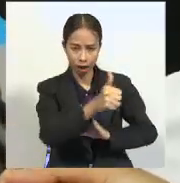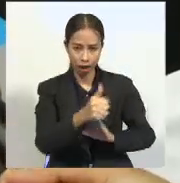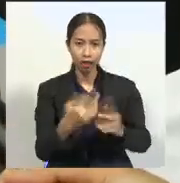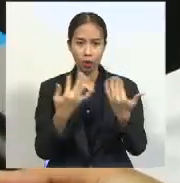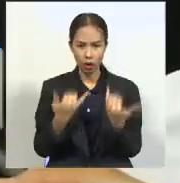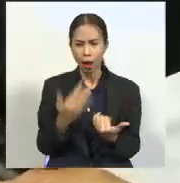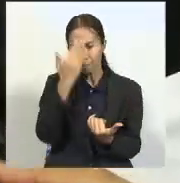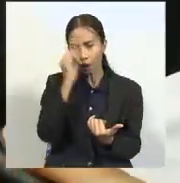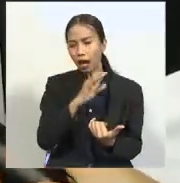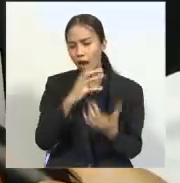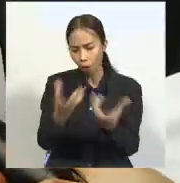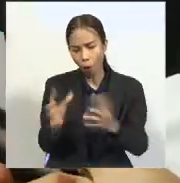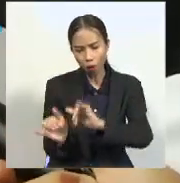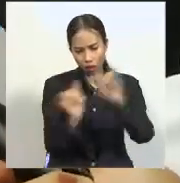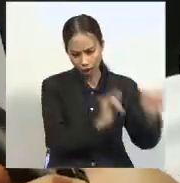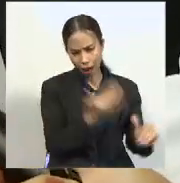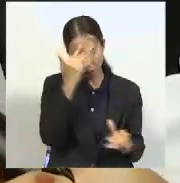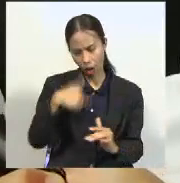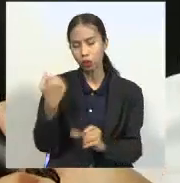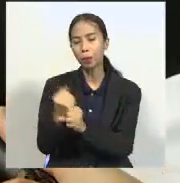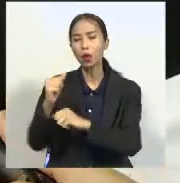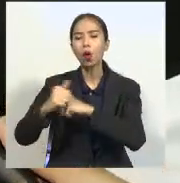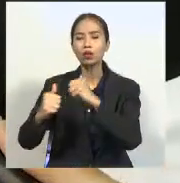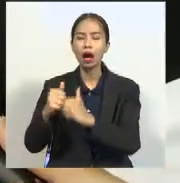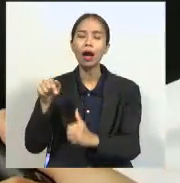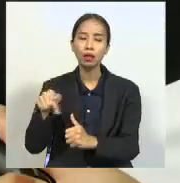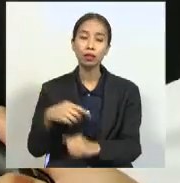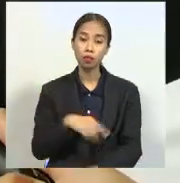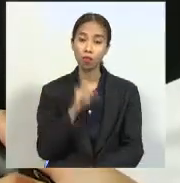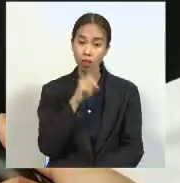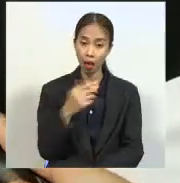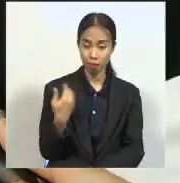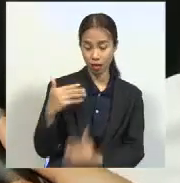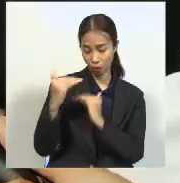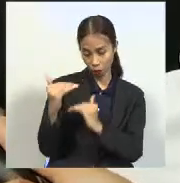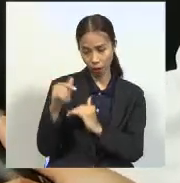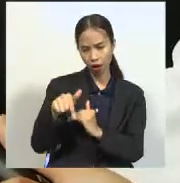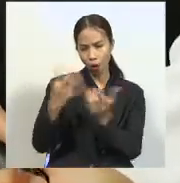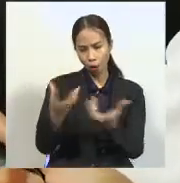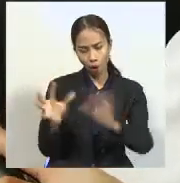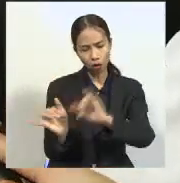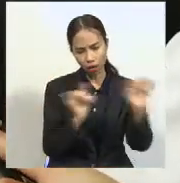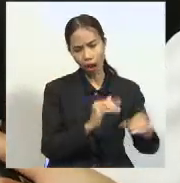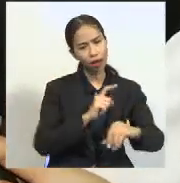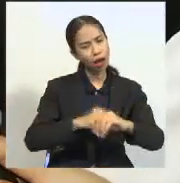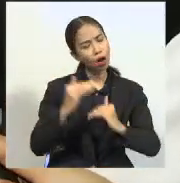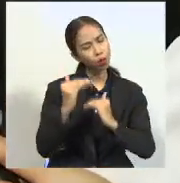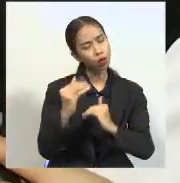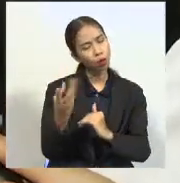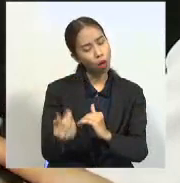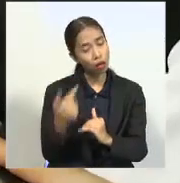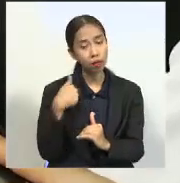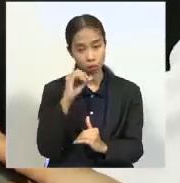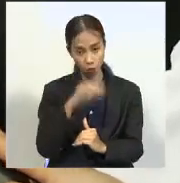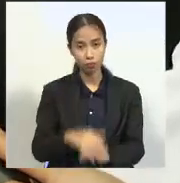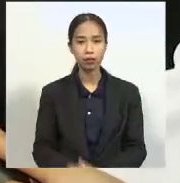การก่อสร้างไม่ได้ครับ มีกรอบระยะเวลาในการให้คนในพื้นที่อะค่ะเอาของหรือว่ารื้อสิ่งของออกหรือเปล่าค